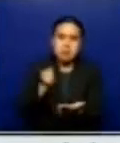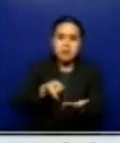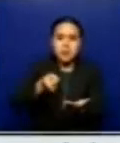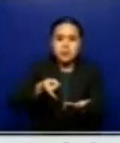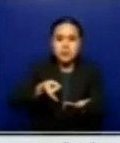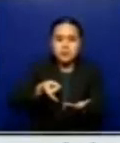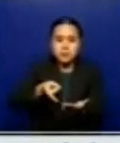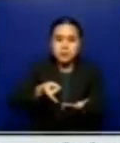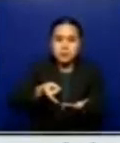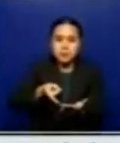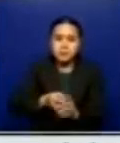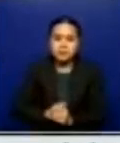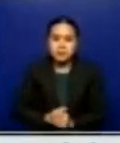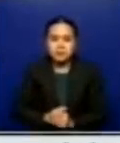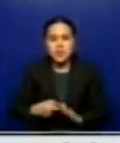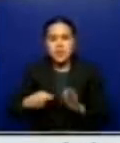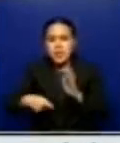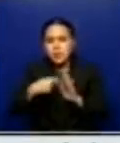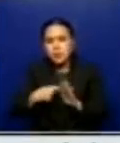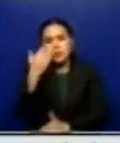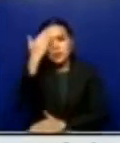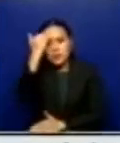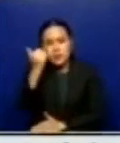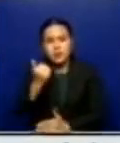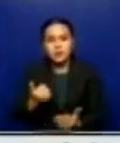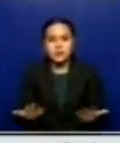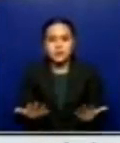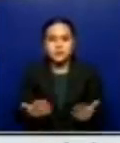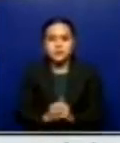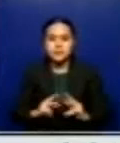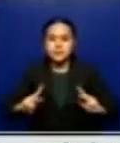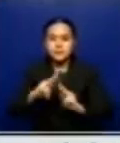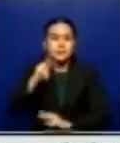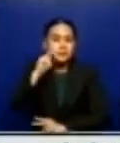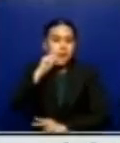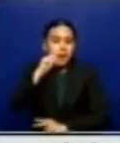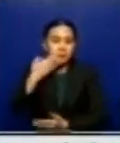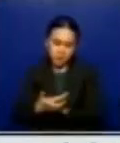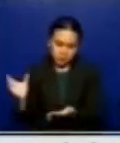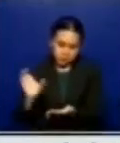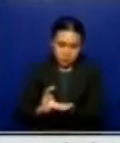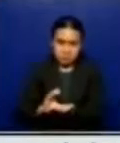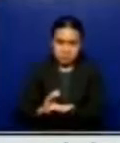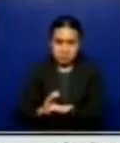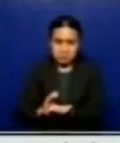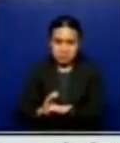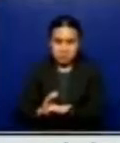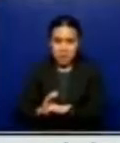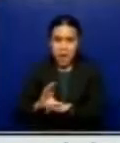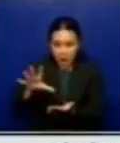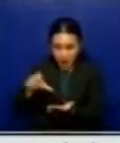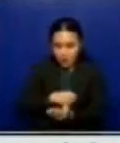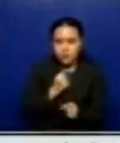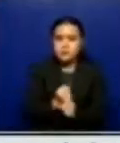เหตุผลทำไมบอกว่าชลประทานนำงบประมาณส่วนนี้ไปทำเองโด